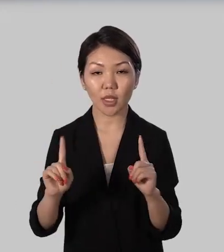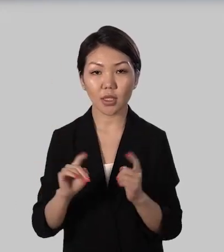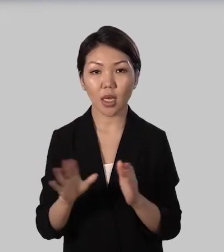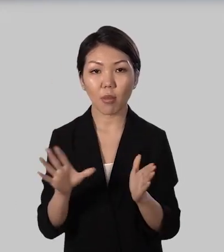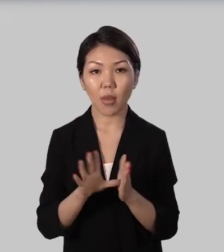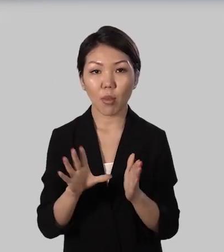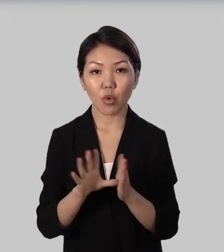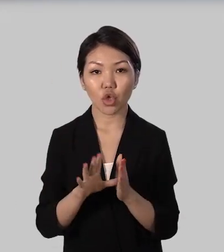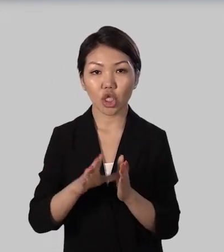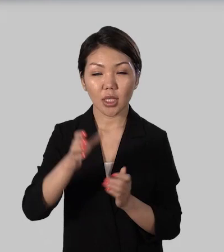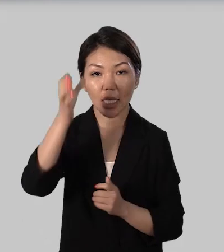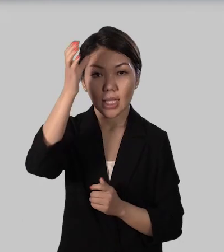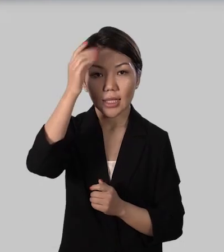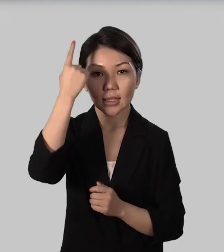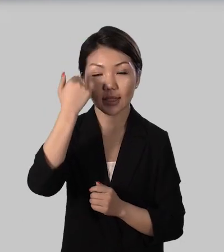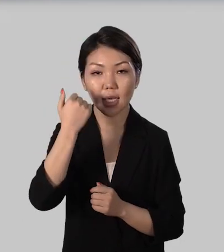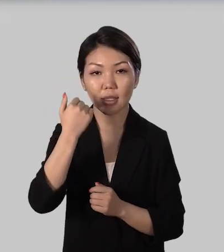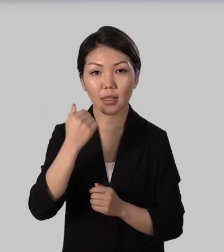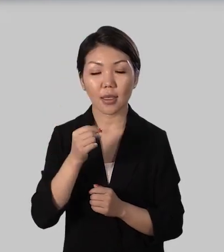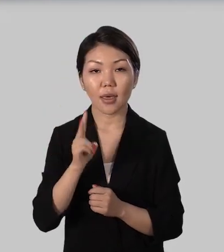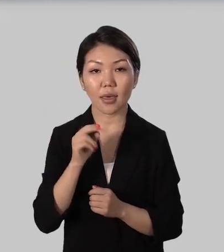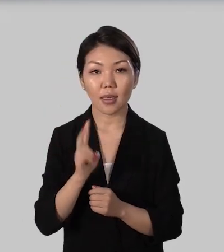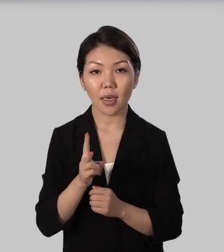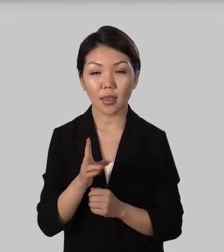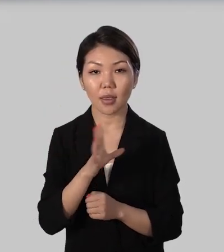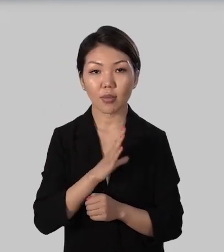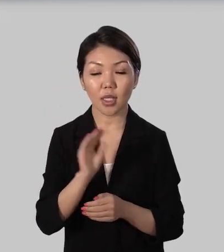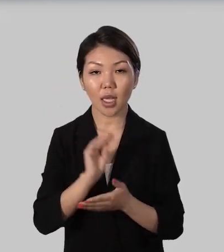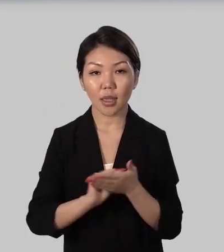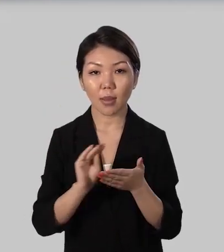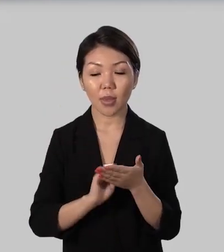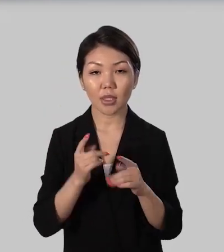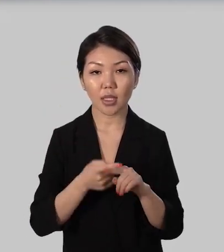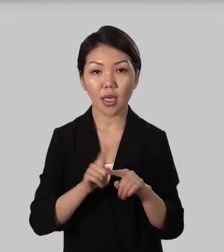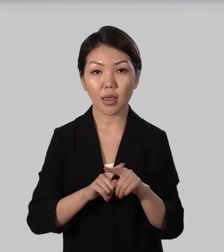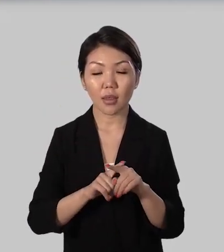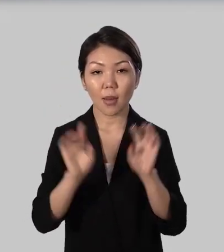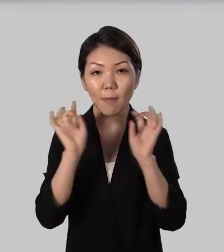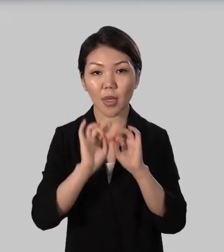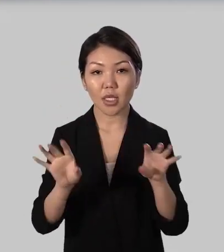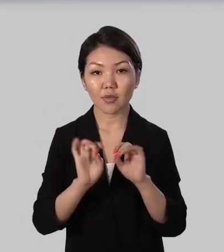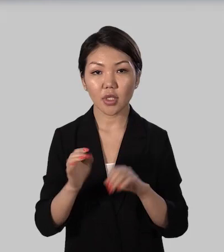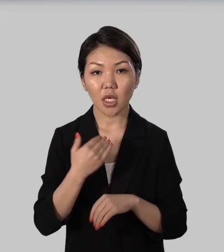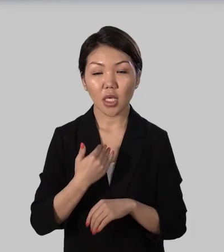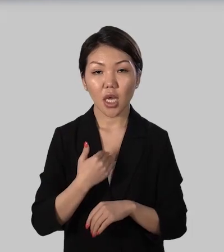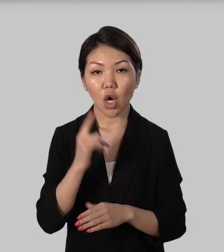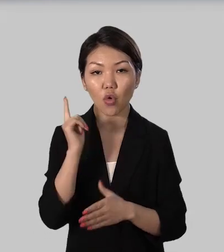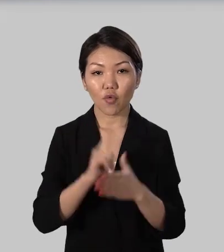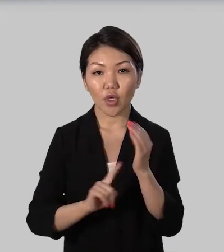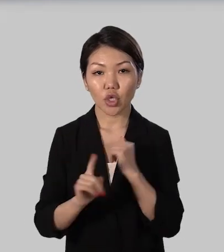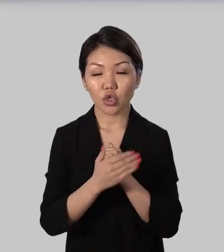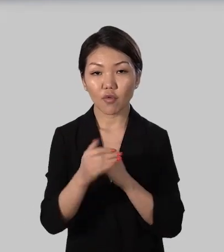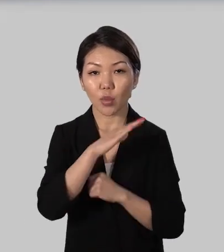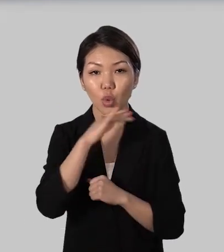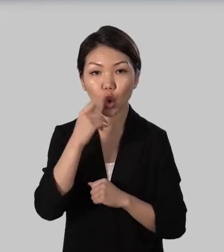поможет знания того как создавалось произведение я уверена что вы много знаете о